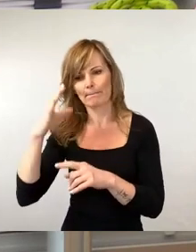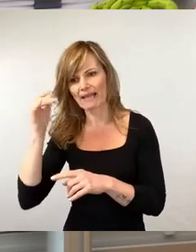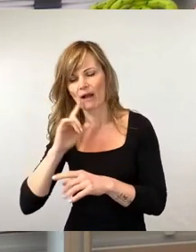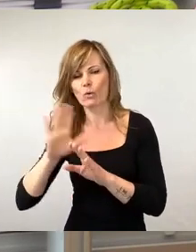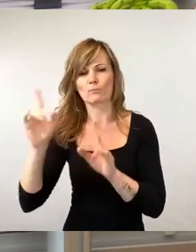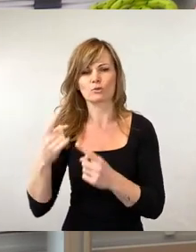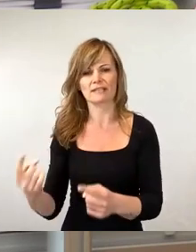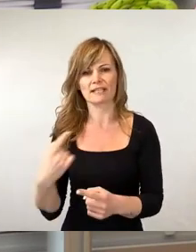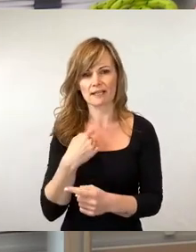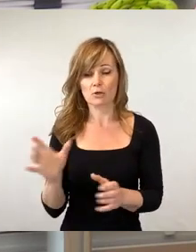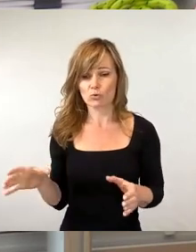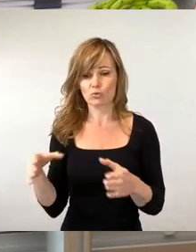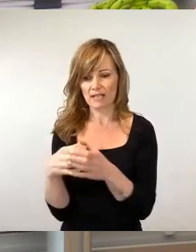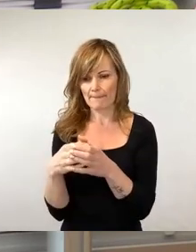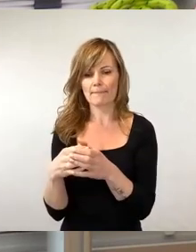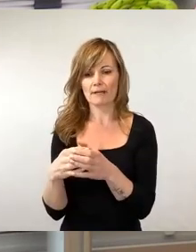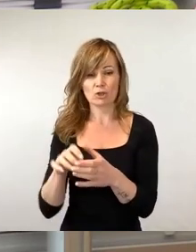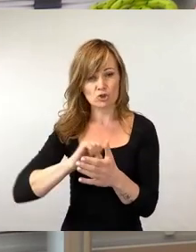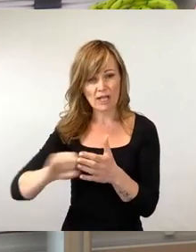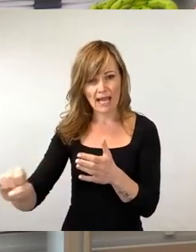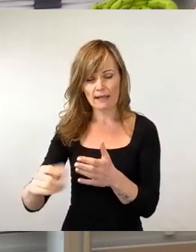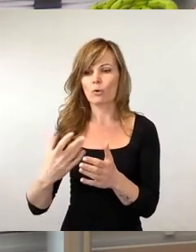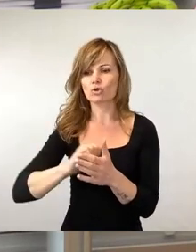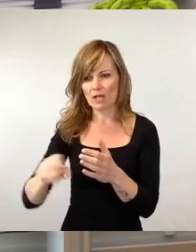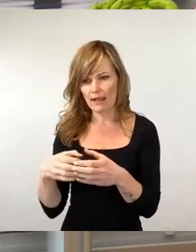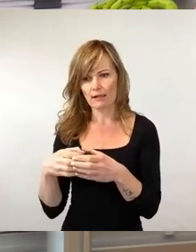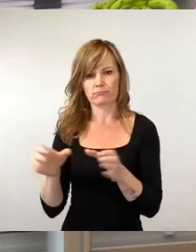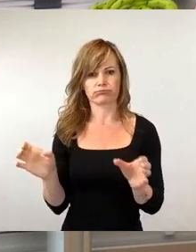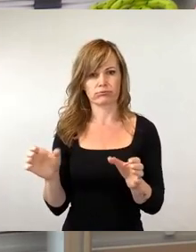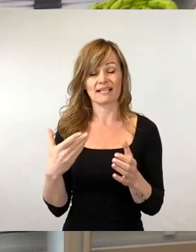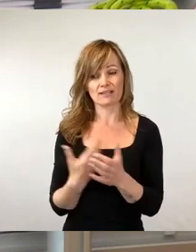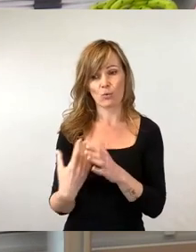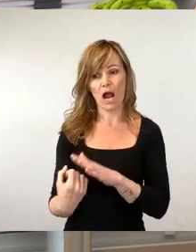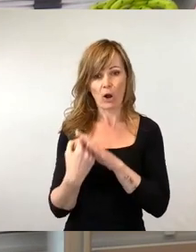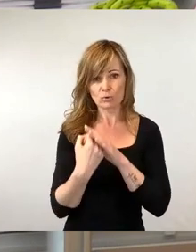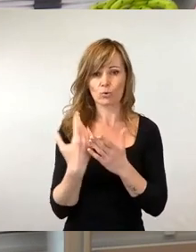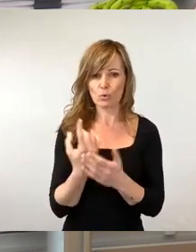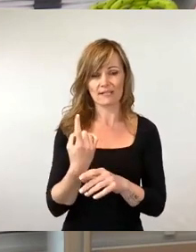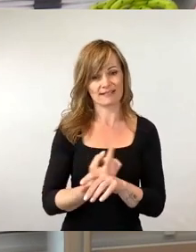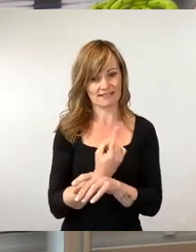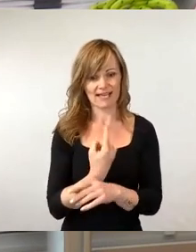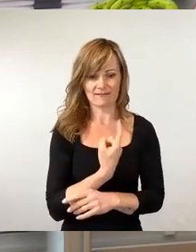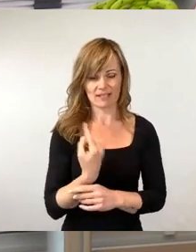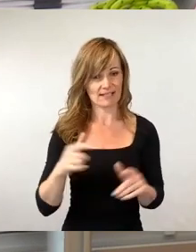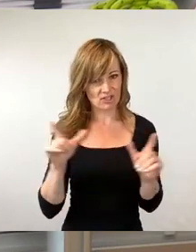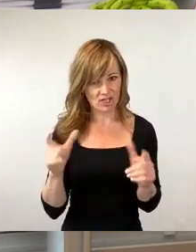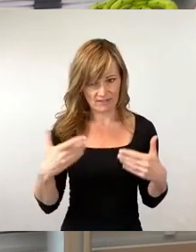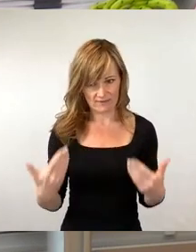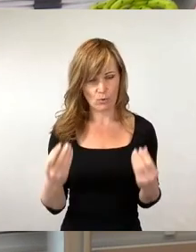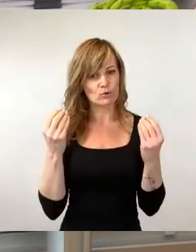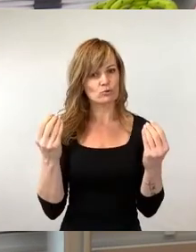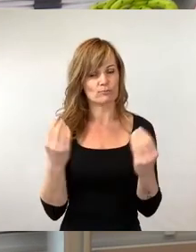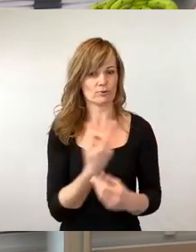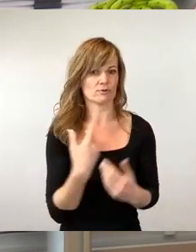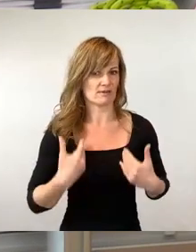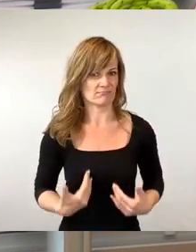sie sich zusammengefunden hat. Und ich glaube, auch das ist ein Ausdruck der Zeiten, in denen wir uns gesellschaftlich gerade befinden. Es ist eben auch nicht mehr